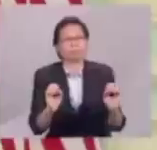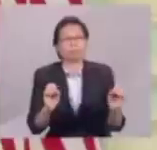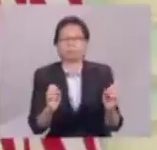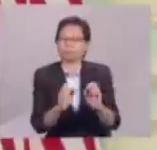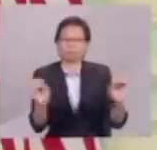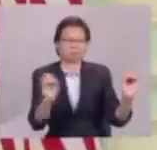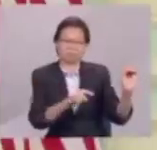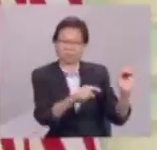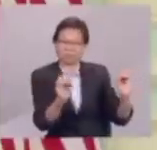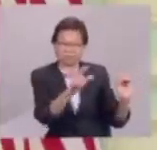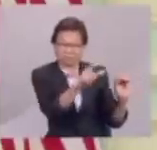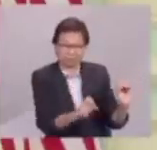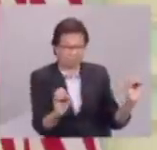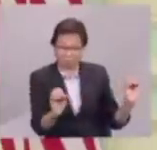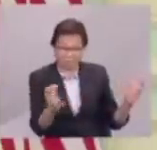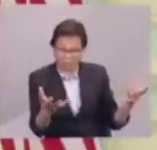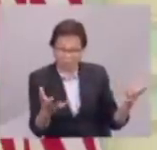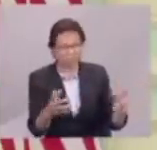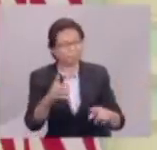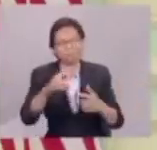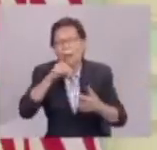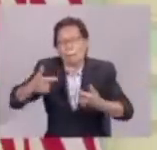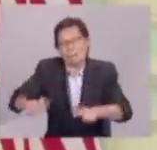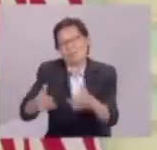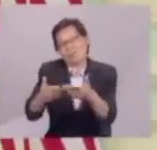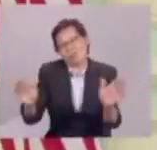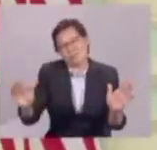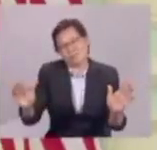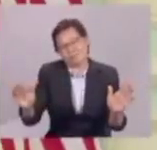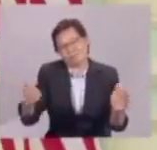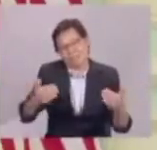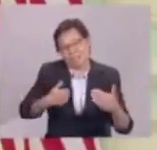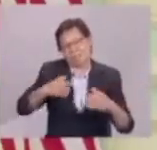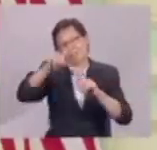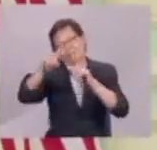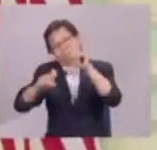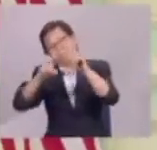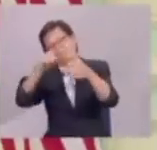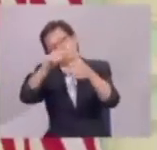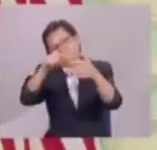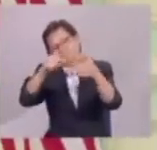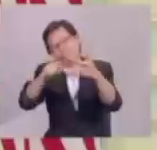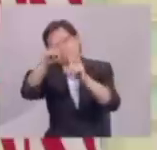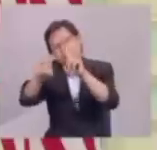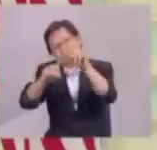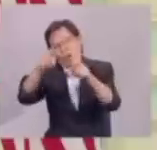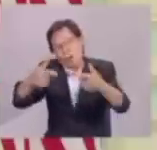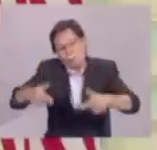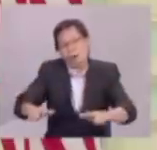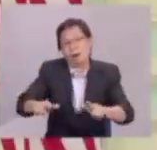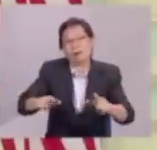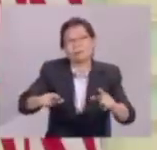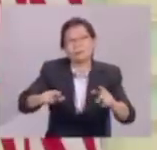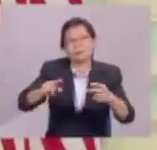tapak binaan tidak dibenarkan dibuka. Ada beberapa persoalan mengenai kebenaran mengubah